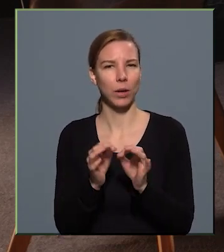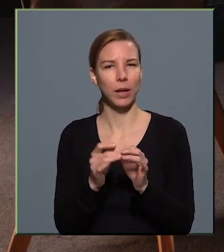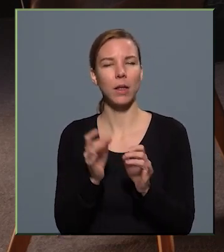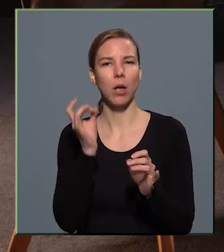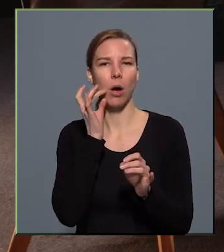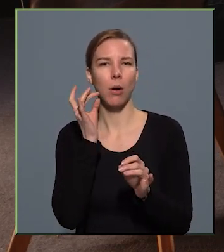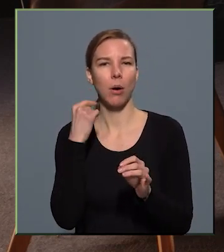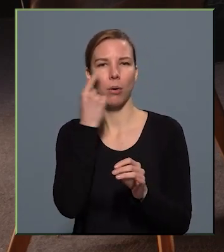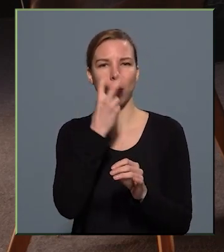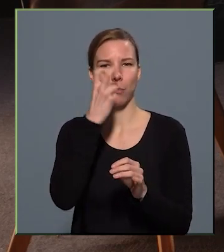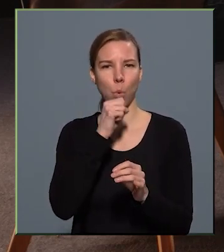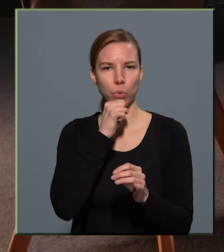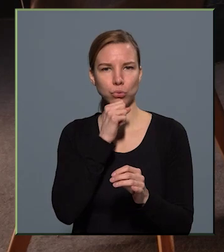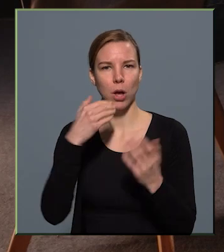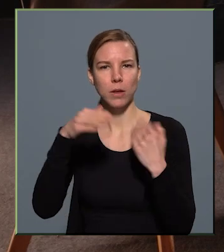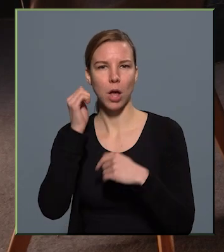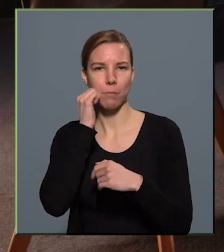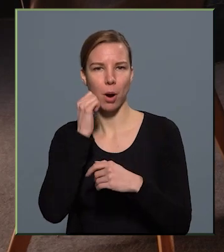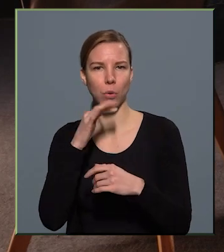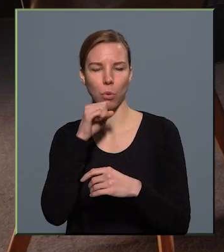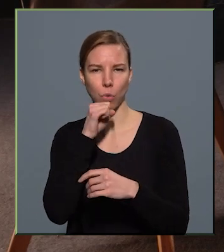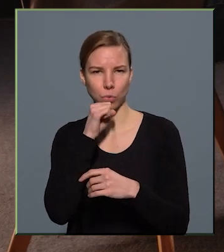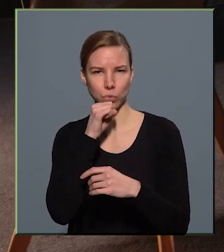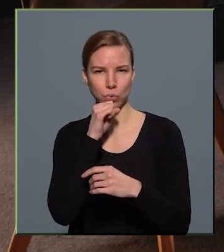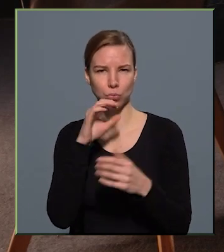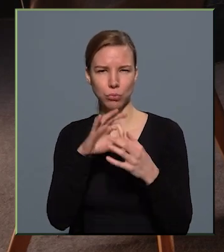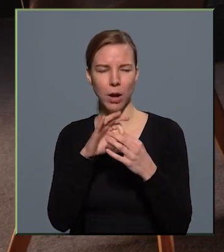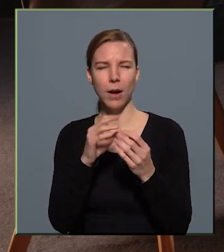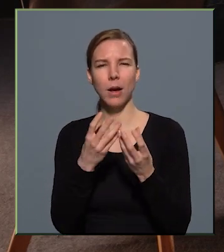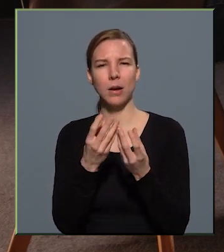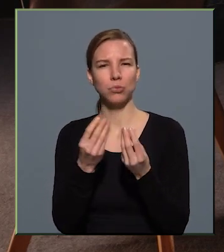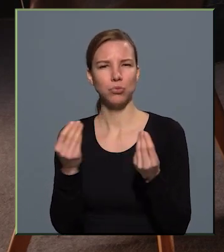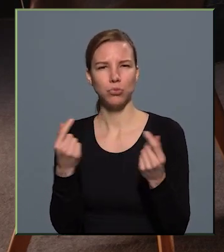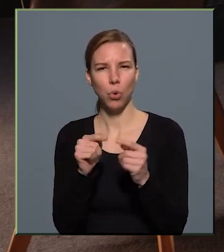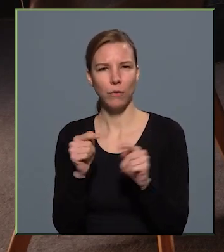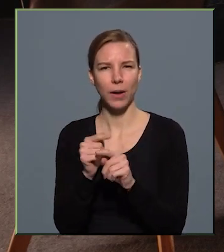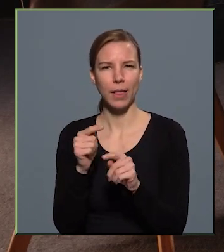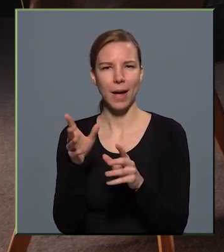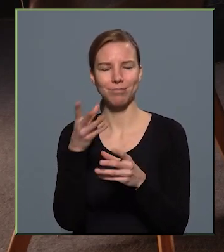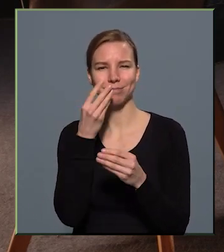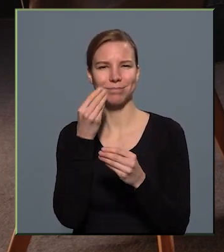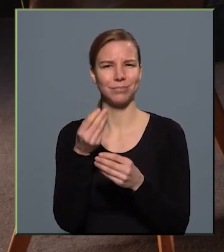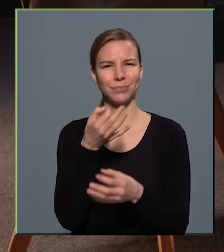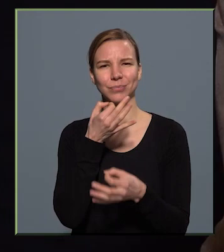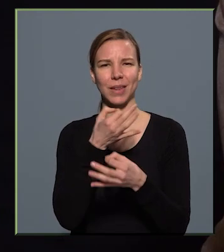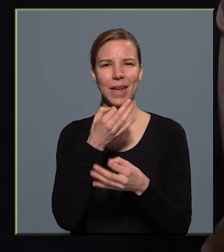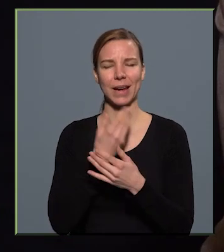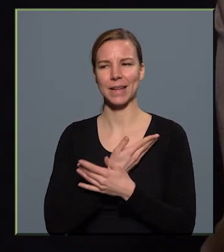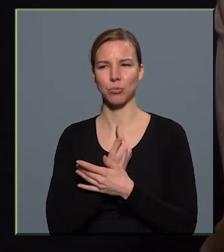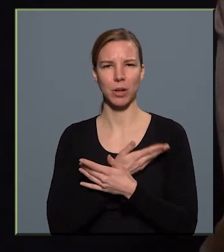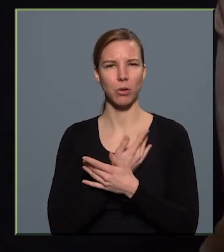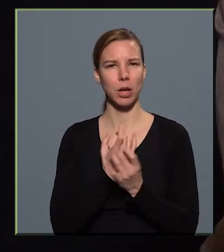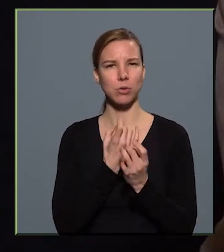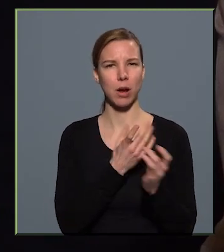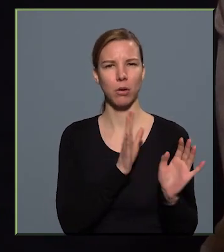Nagymaros az sokféle kérdőjelet hagyott maga után. Ez